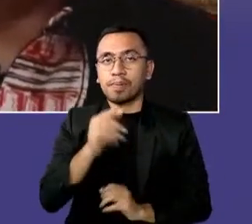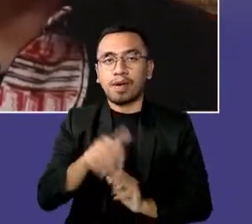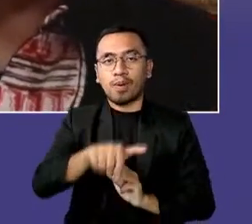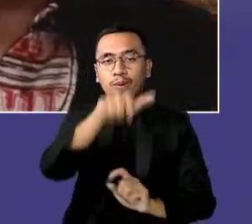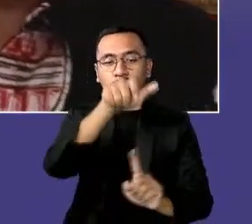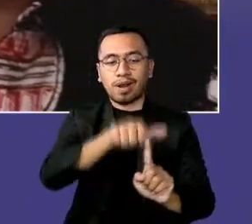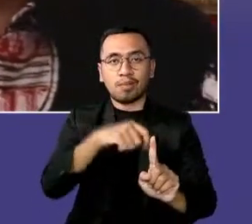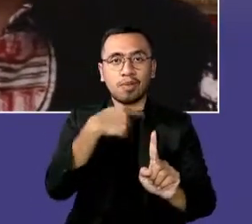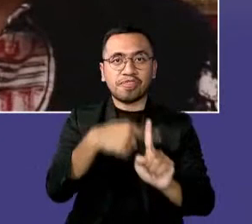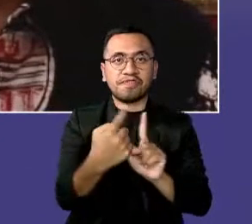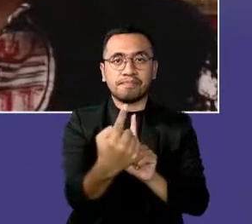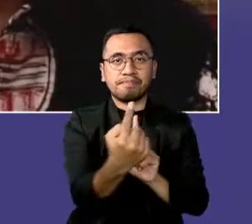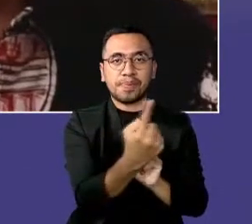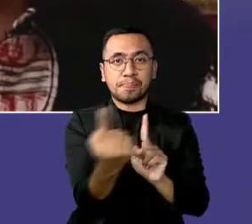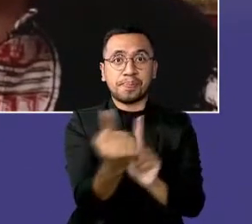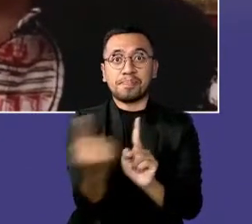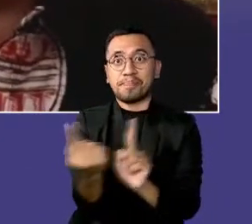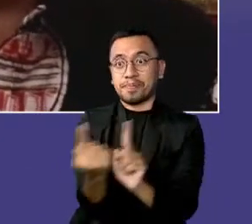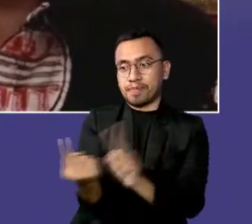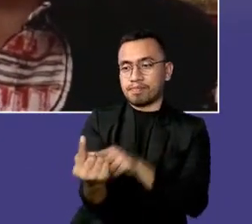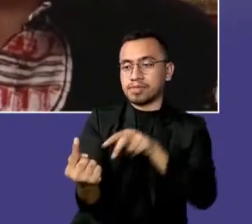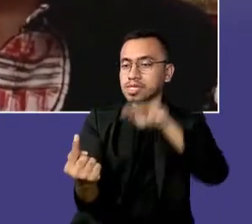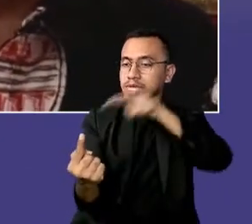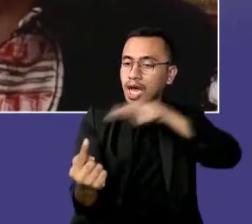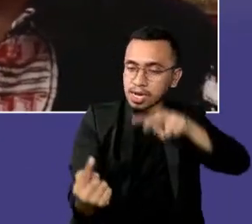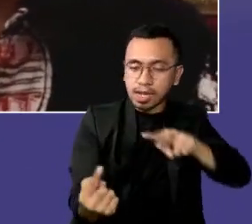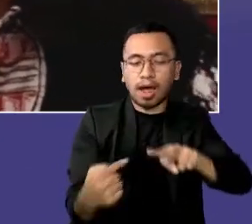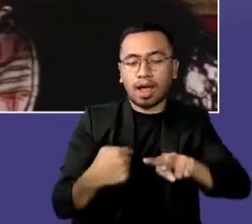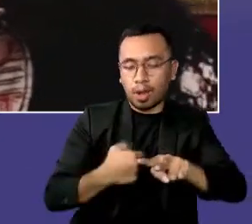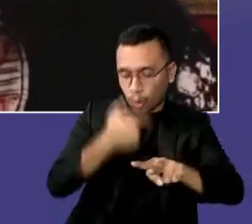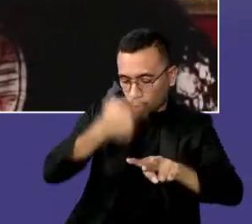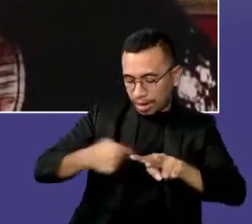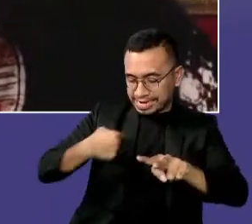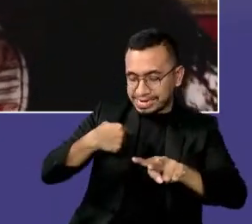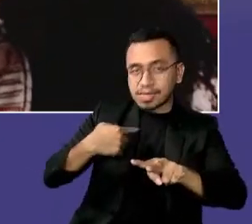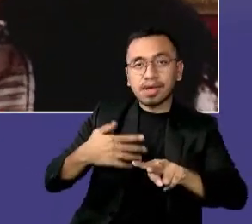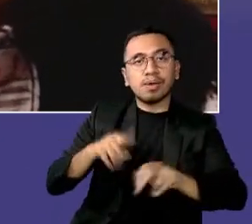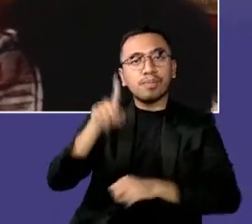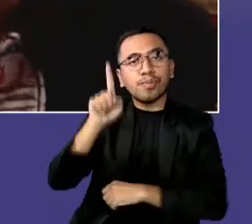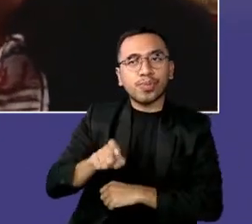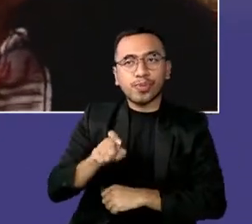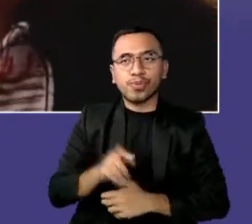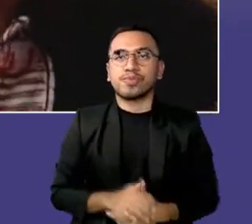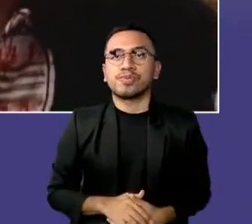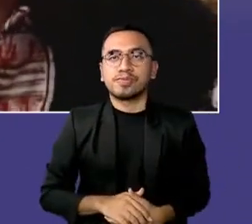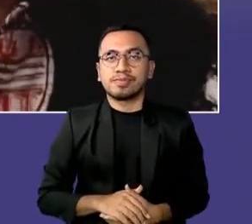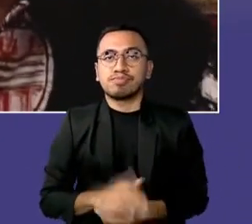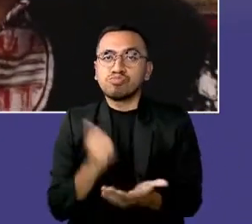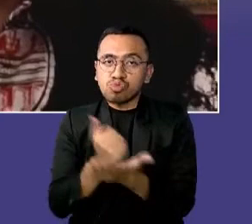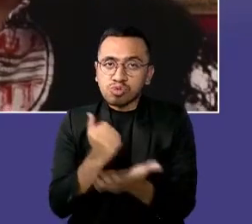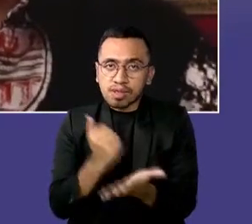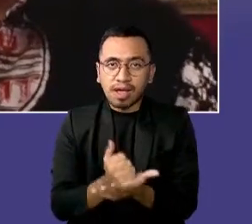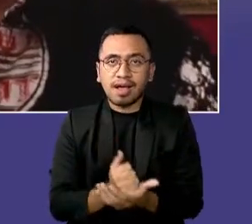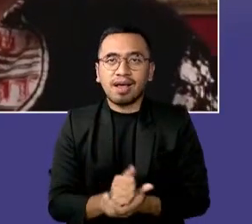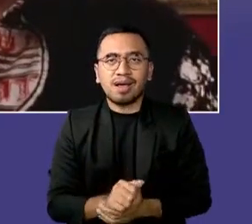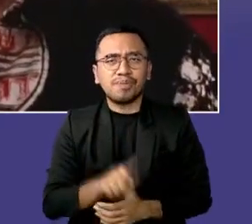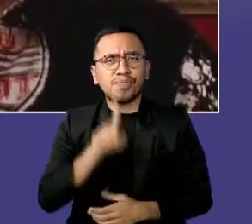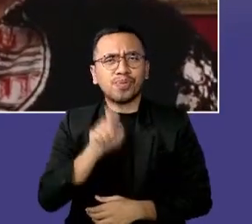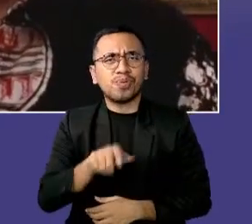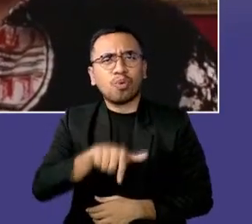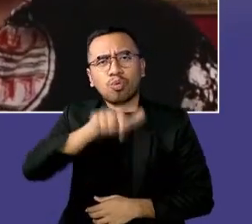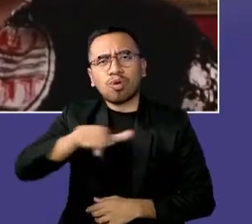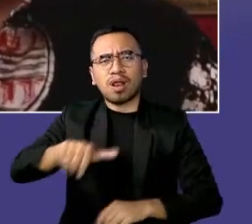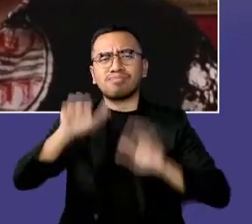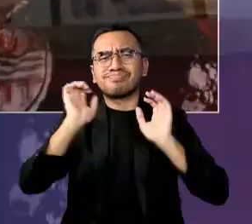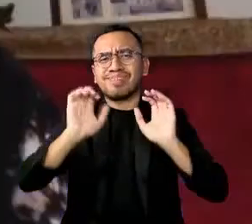kalau menurut John Hopkins crusher itu 30/100 ribu penduduk lalu dalam situasi pandemi